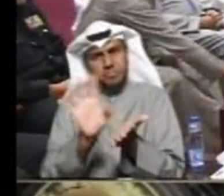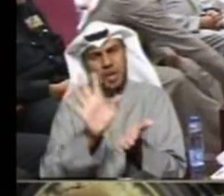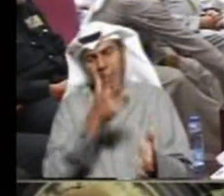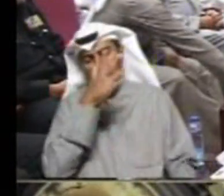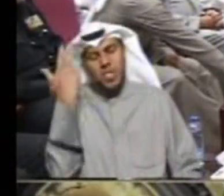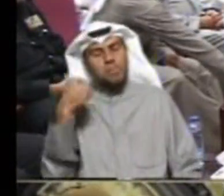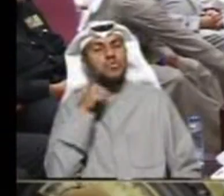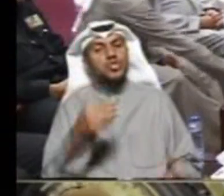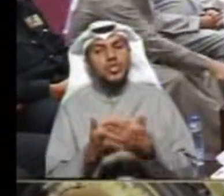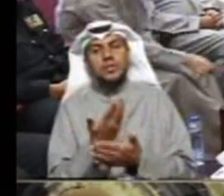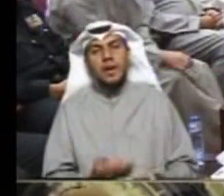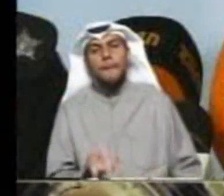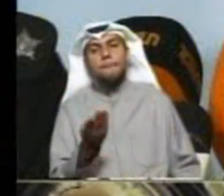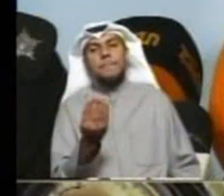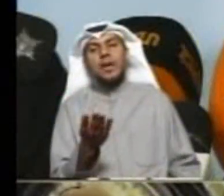لتطوير خدماتها إلكترونيا،